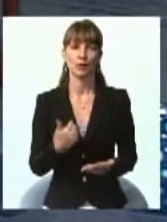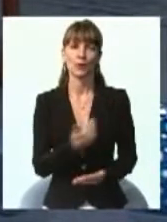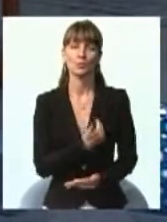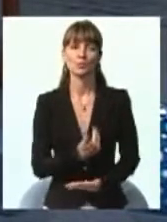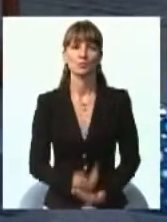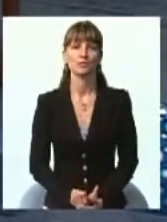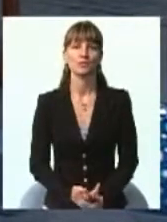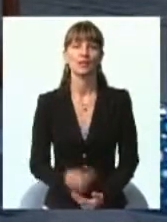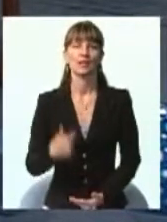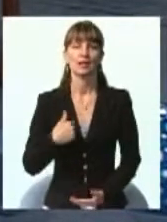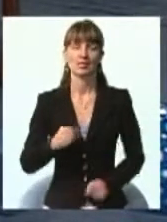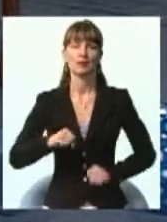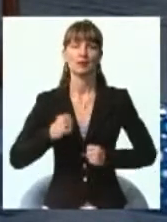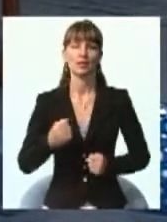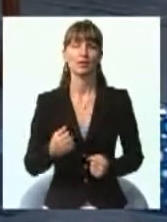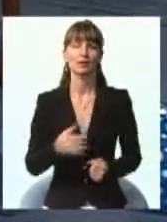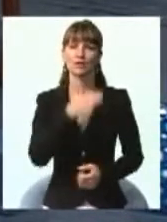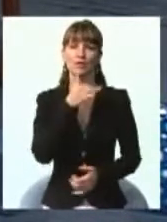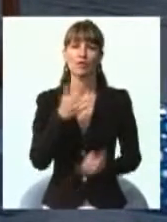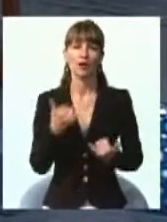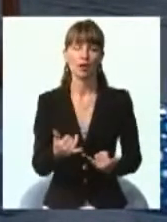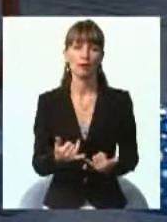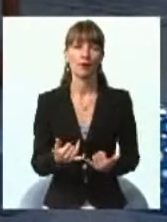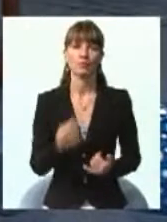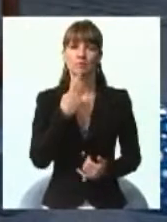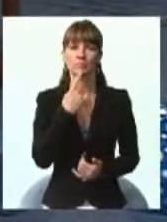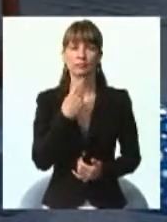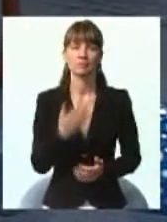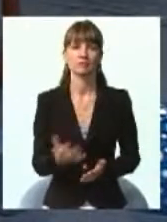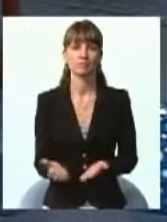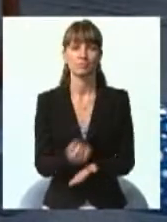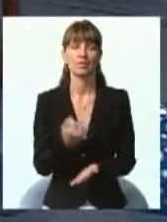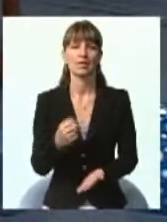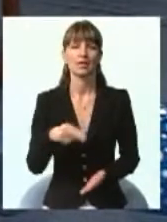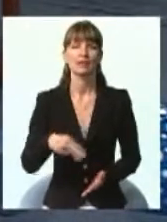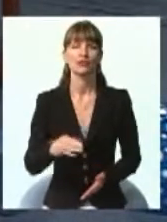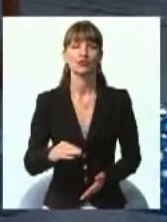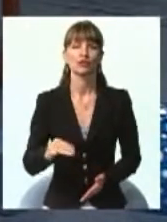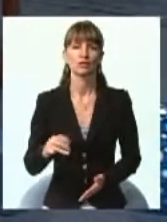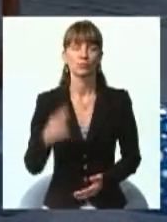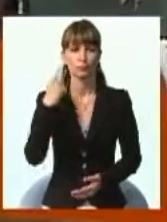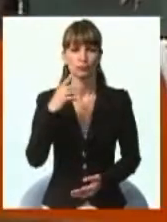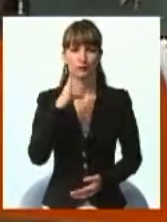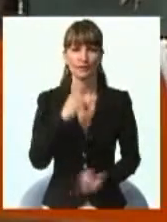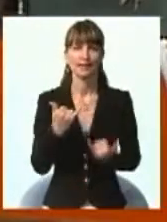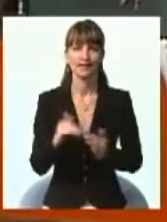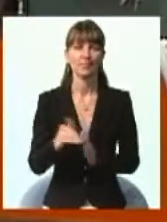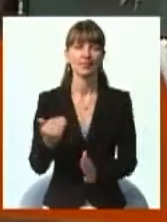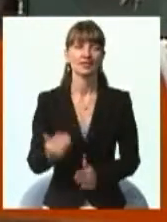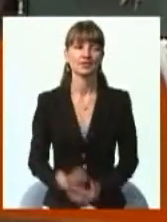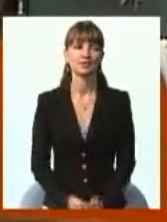в них. От я їм намагаюся сучасним методом викликати джина. Як гадаєш, у нас вдасться його сьогодні викликати?